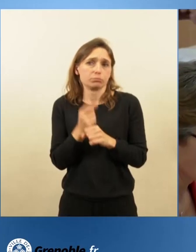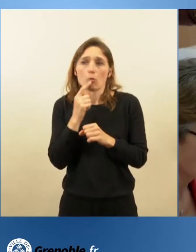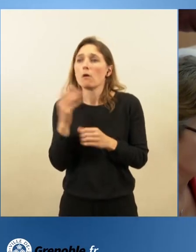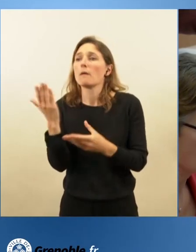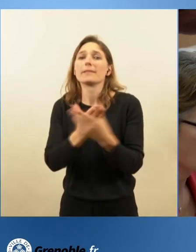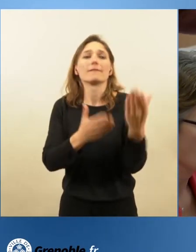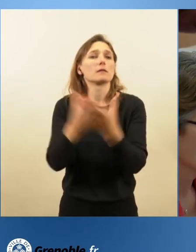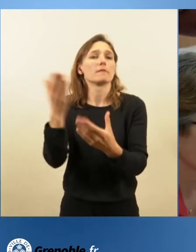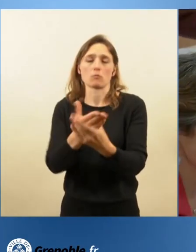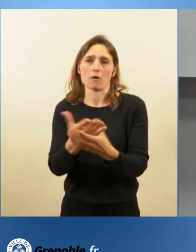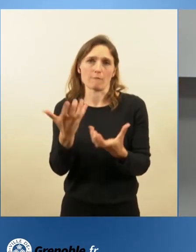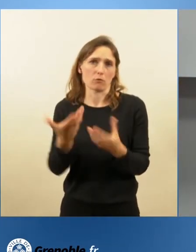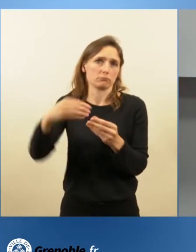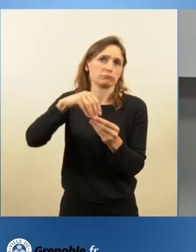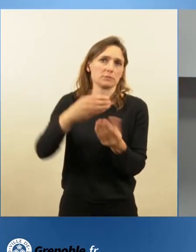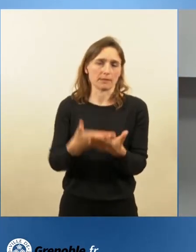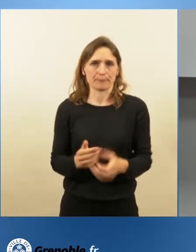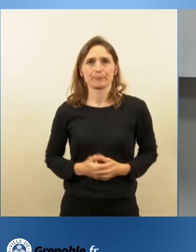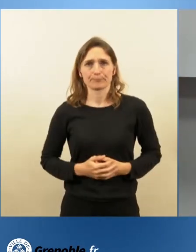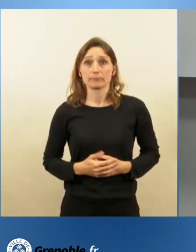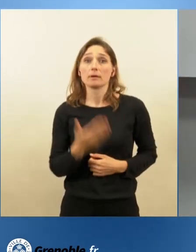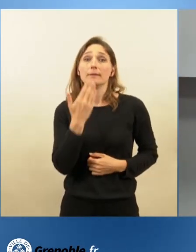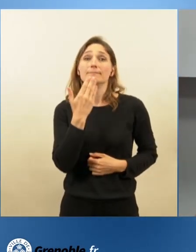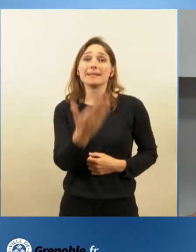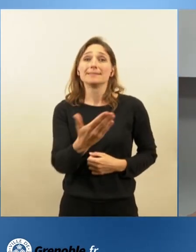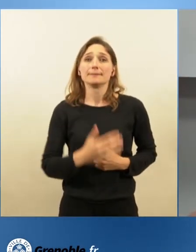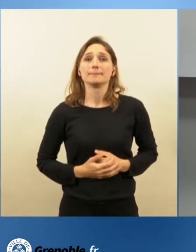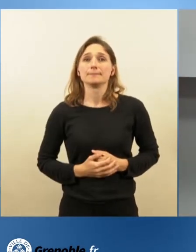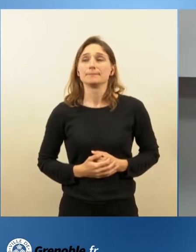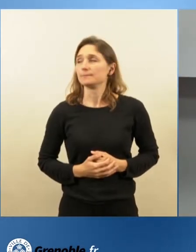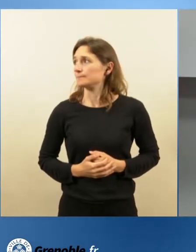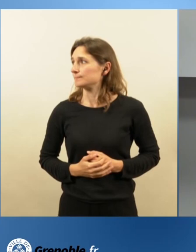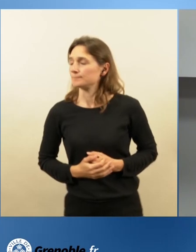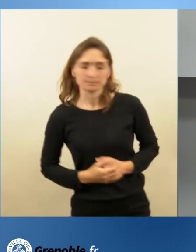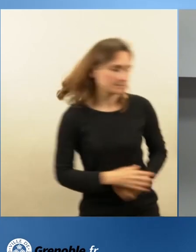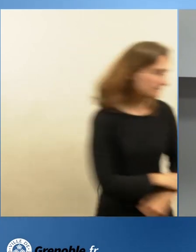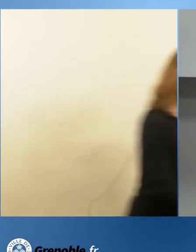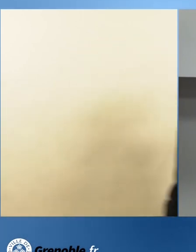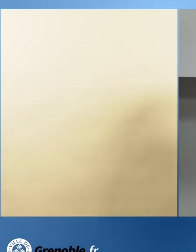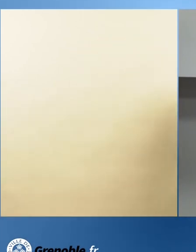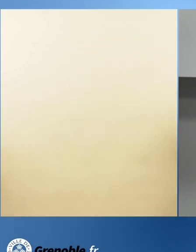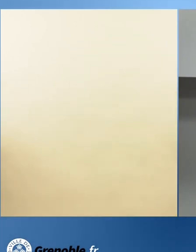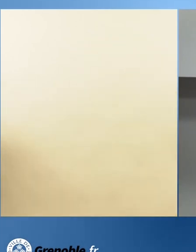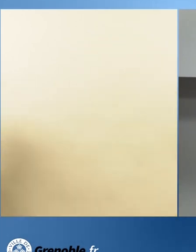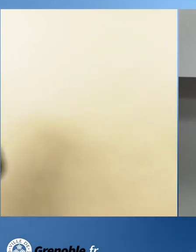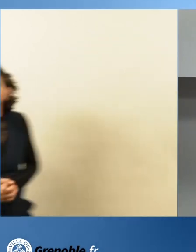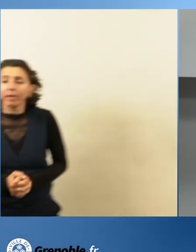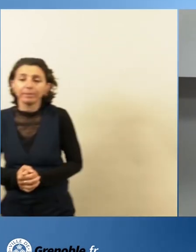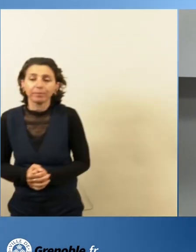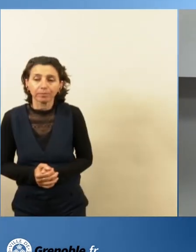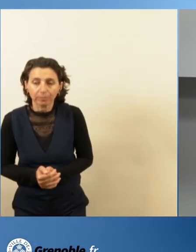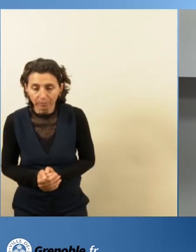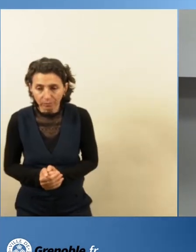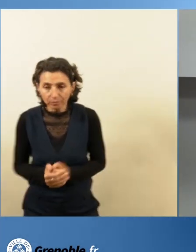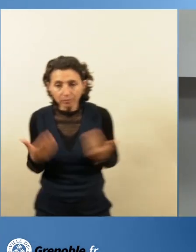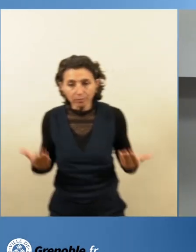différentes interventions merci beaucoup je vous propose peut-être maintenant d'aborder